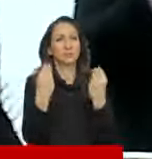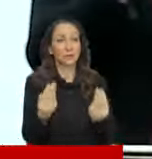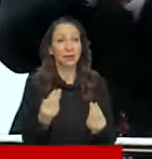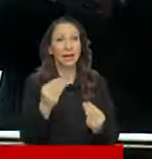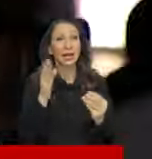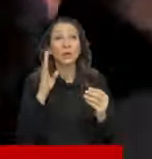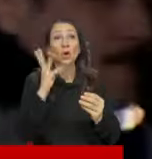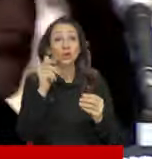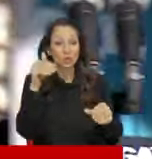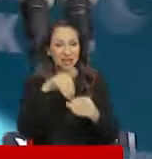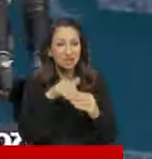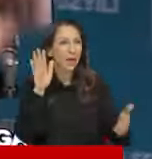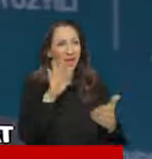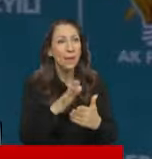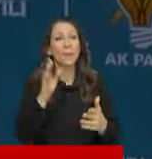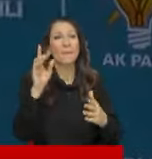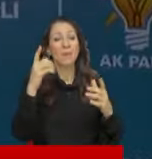kala işte meydanlar